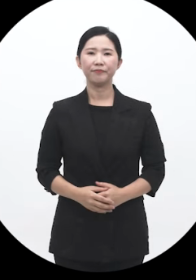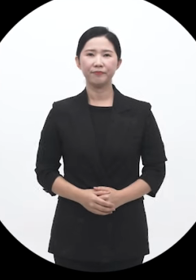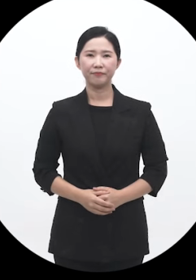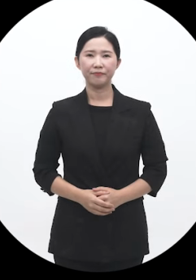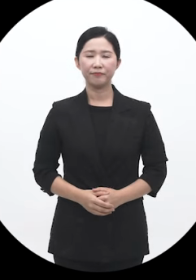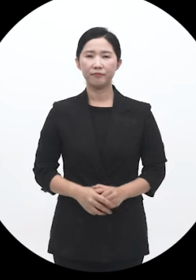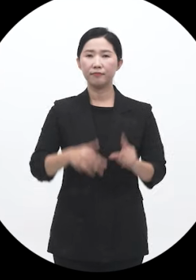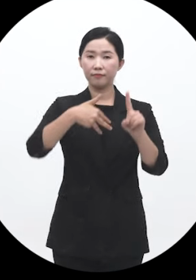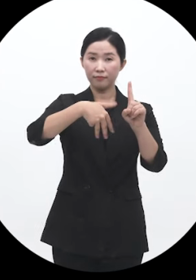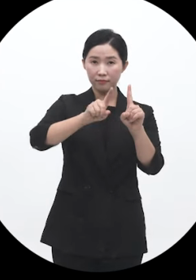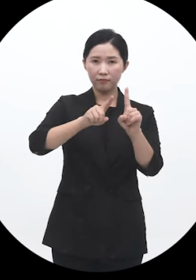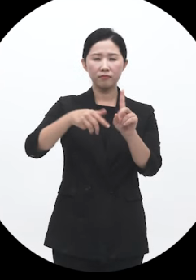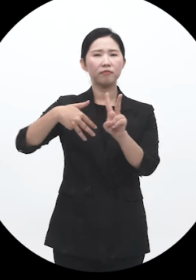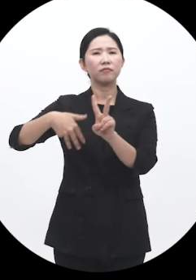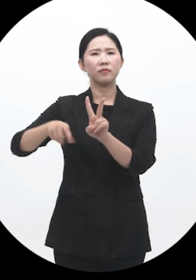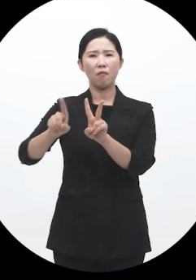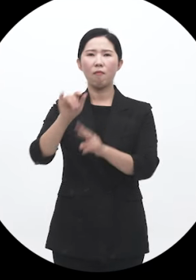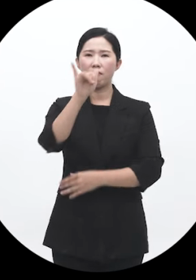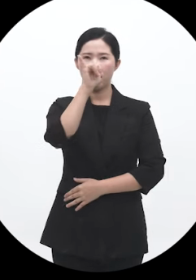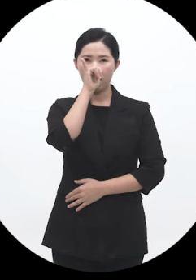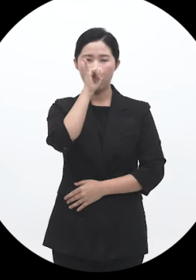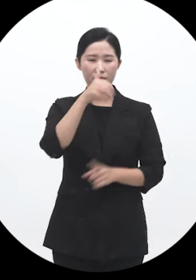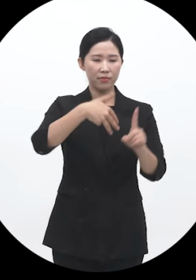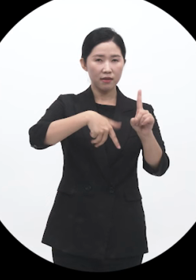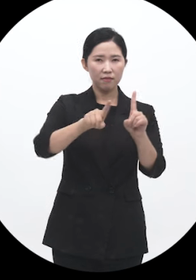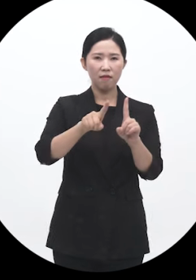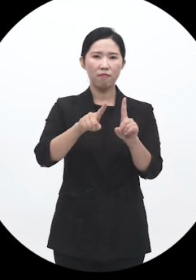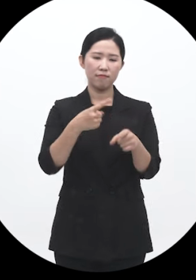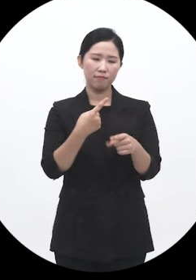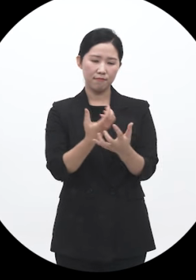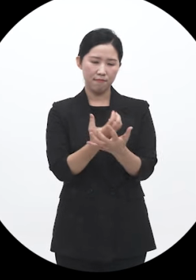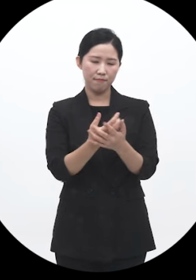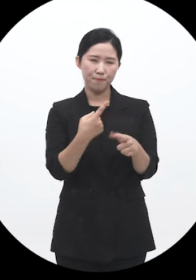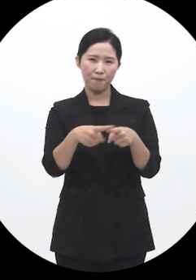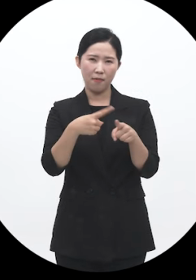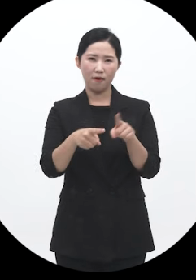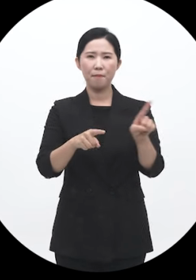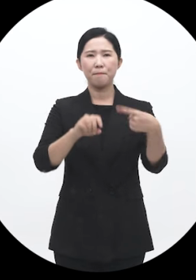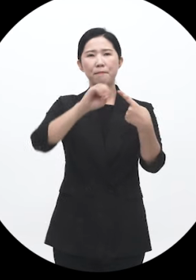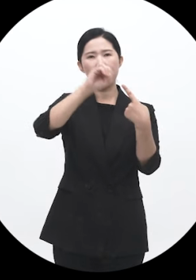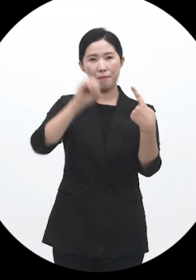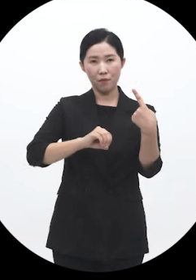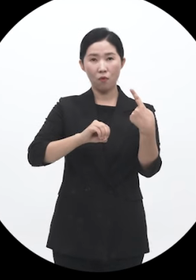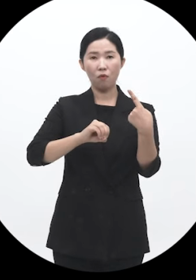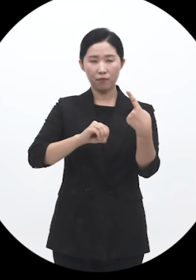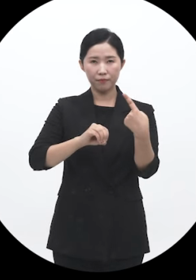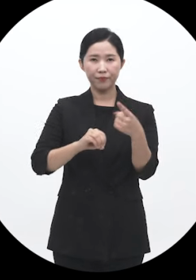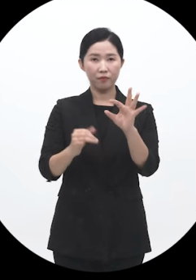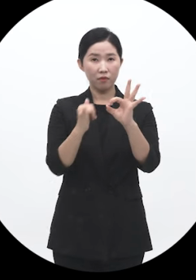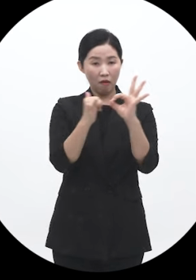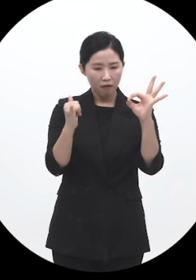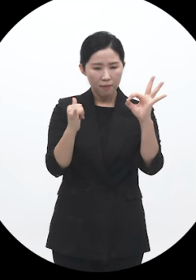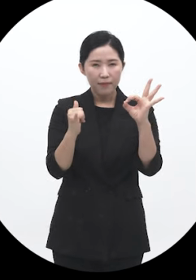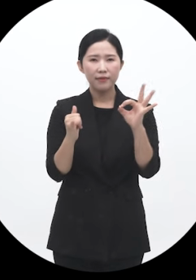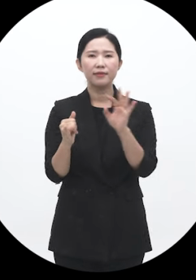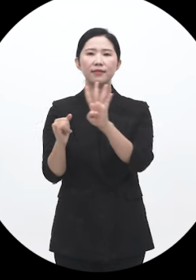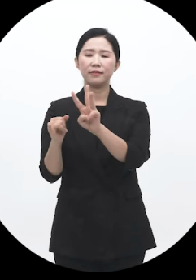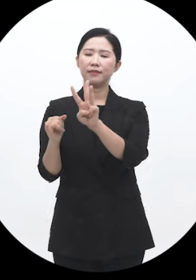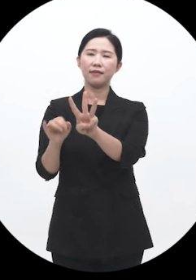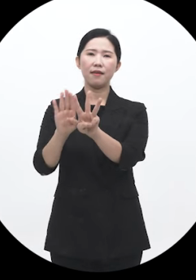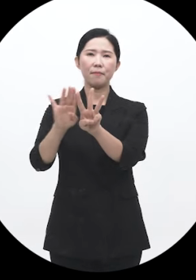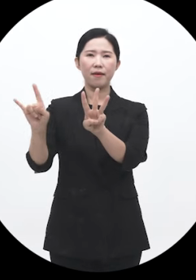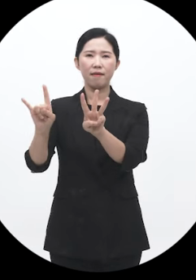전형 방법은 1단계 100% 서류평가이고요. 모집 인원의 3배수를 면접